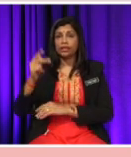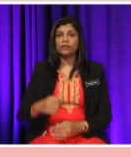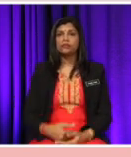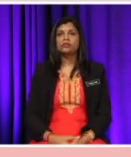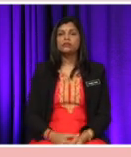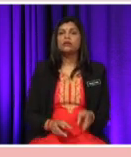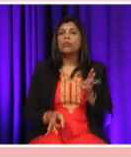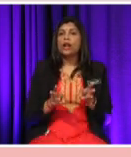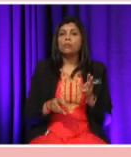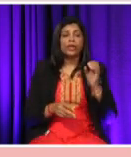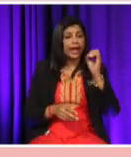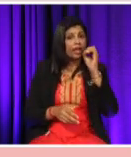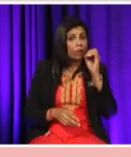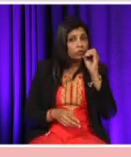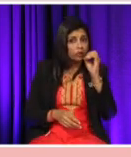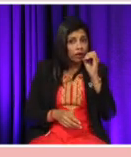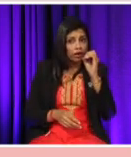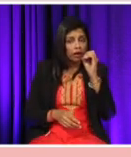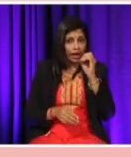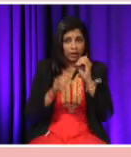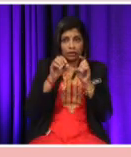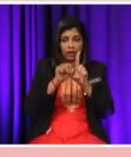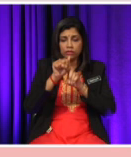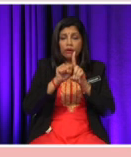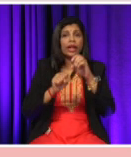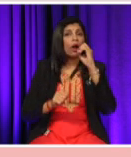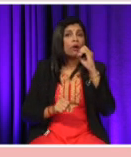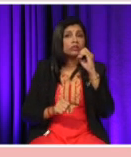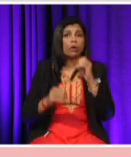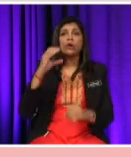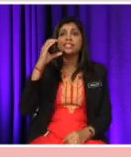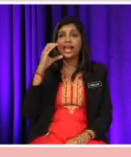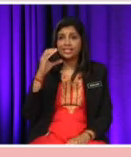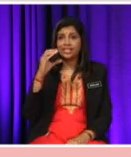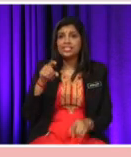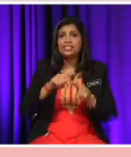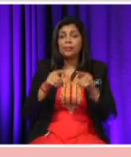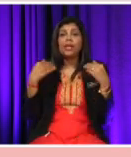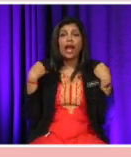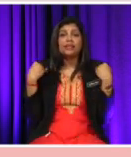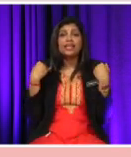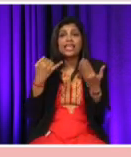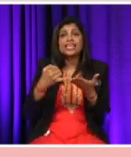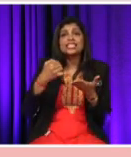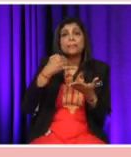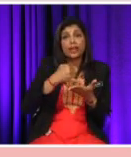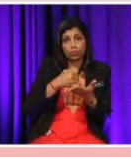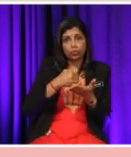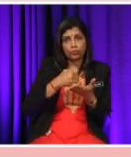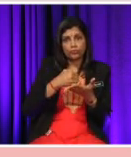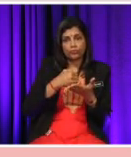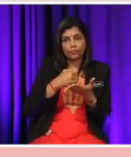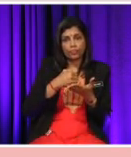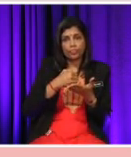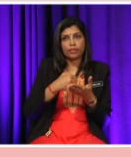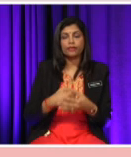dia masih ada isi padu udara Oke tapi kalau V isi padu melawan Ti dalam unit